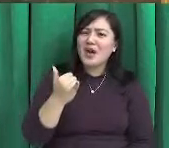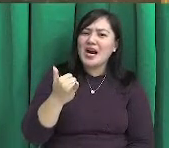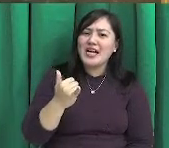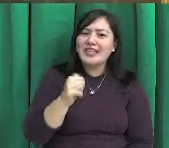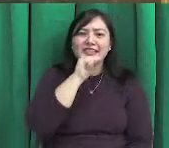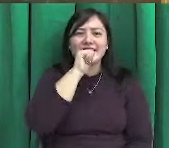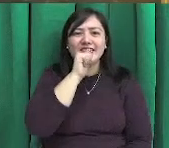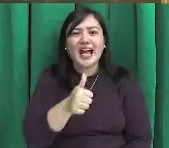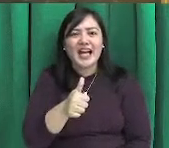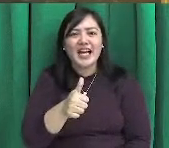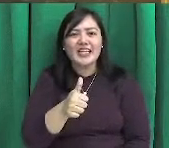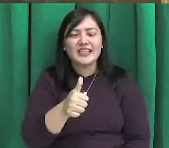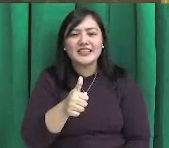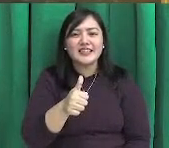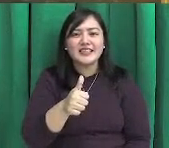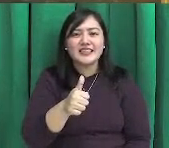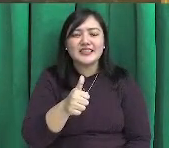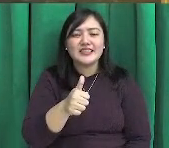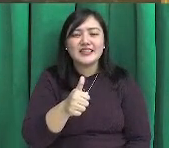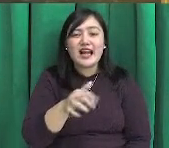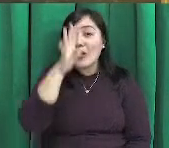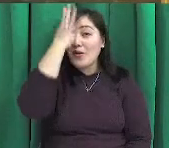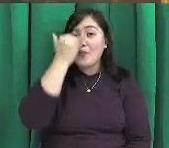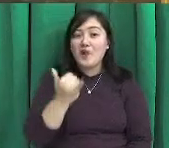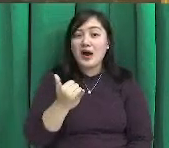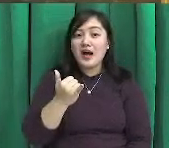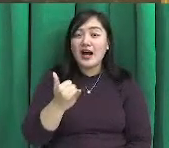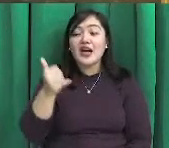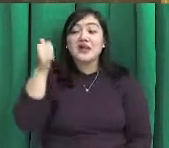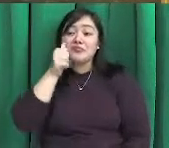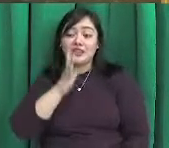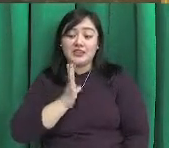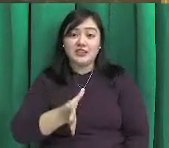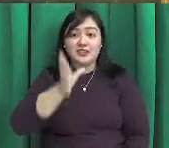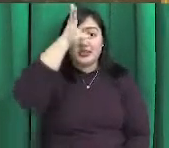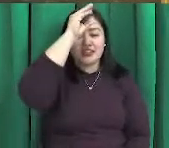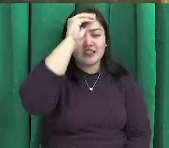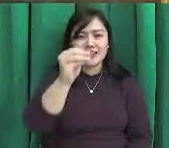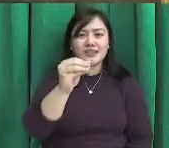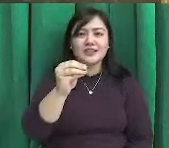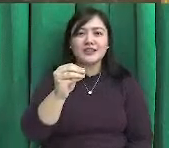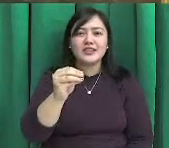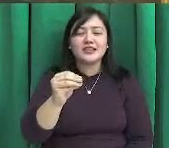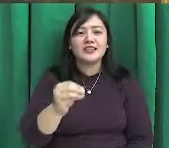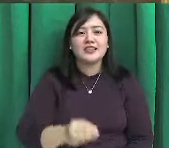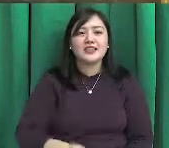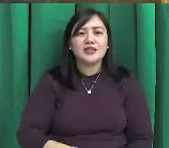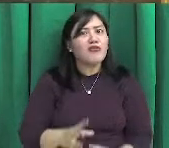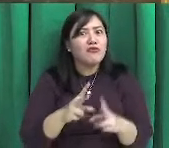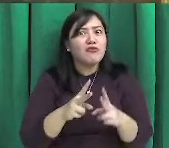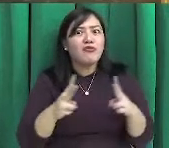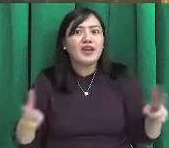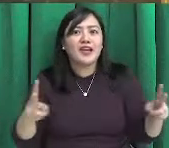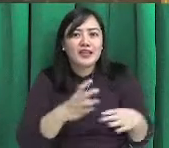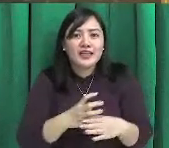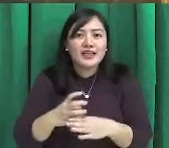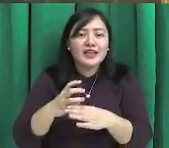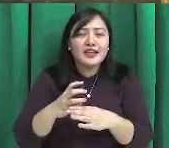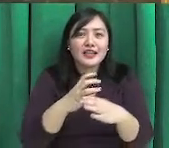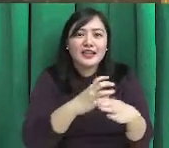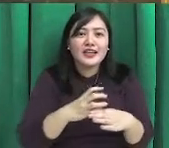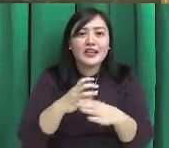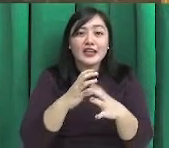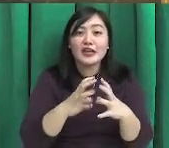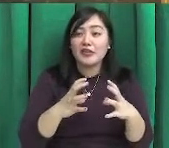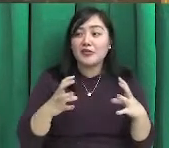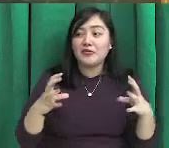sila magpakita no. ng mga ganyan, yung sinasabi mo na yan. Bakit kaya? Yung mga ano? Negatives. Oo. Ano sa palagay mo?